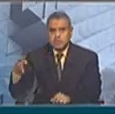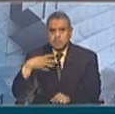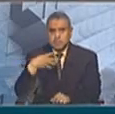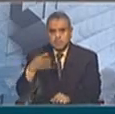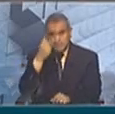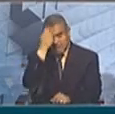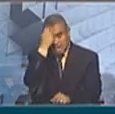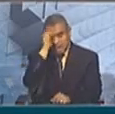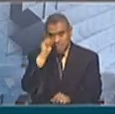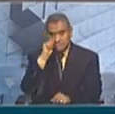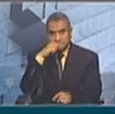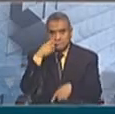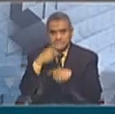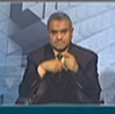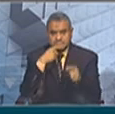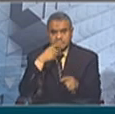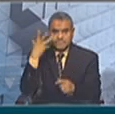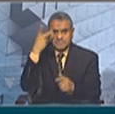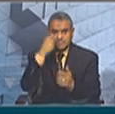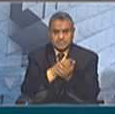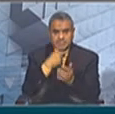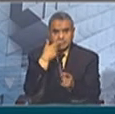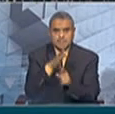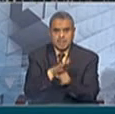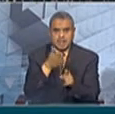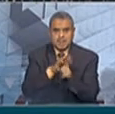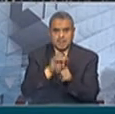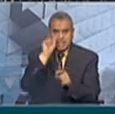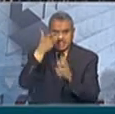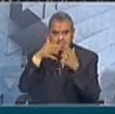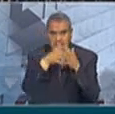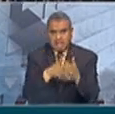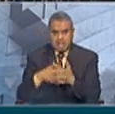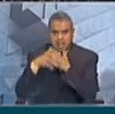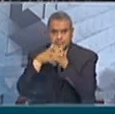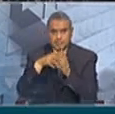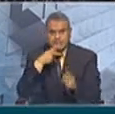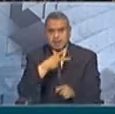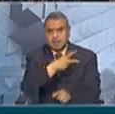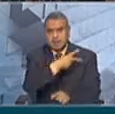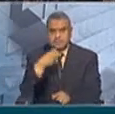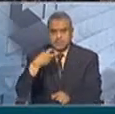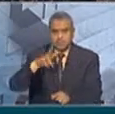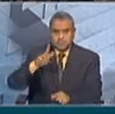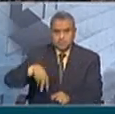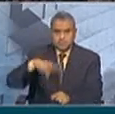ألف إصابة، في حين بلغ إجمالي عدد حالات الوفاة